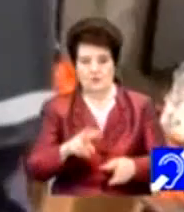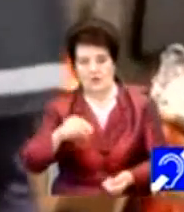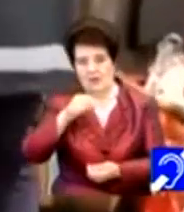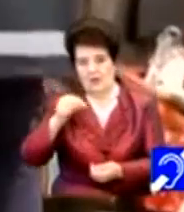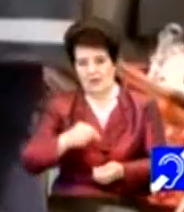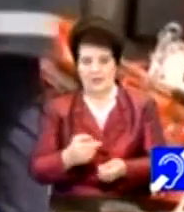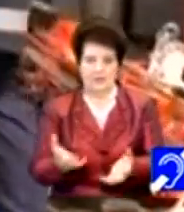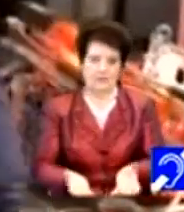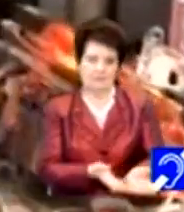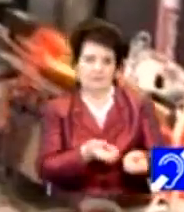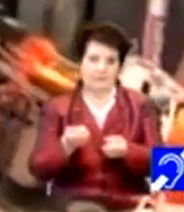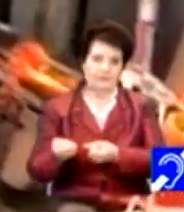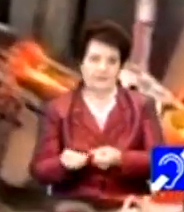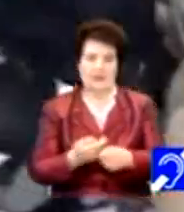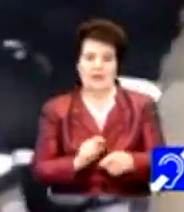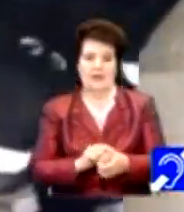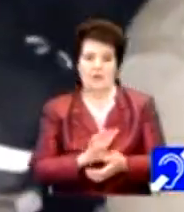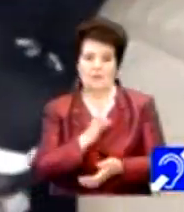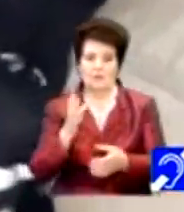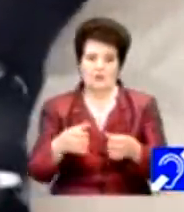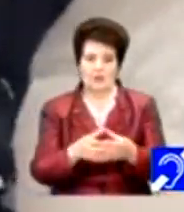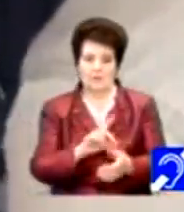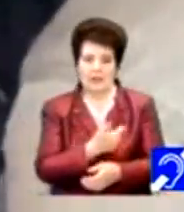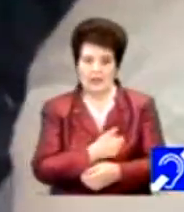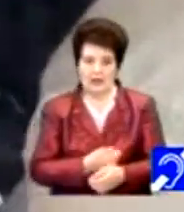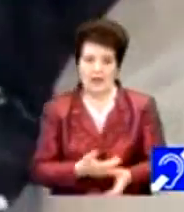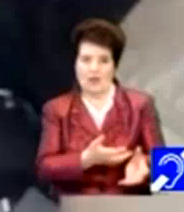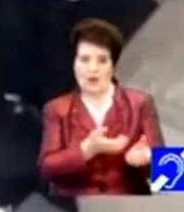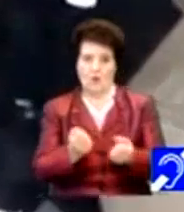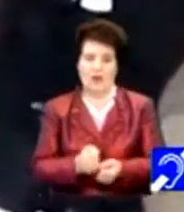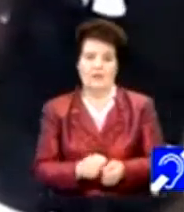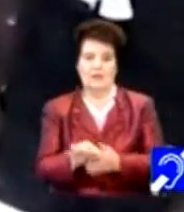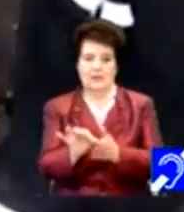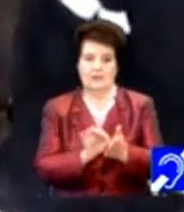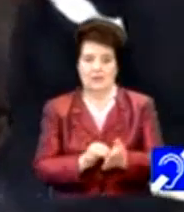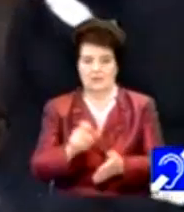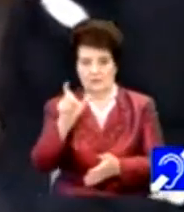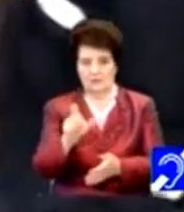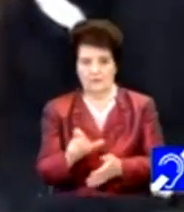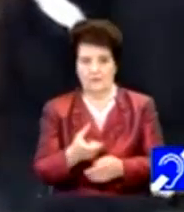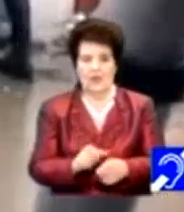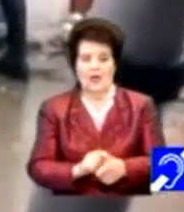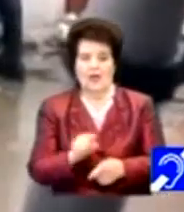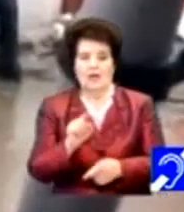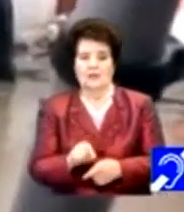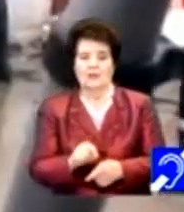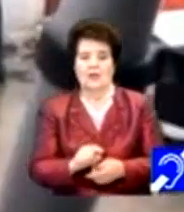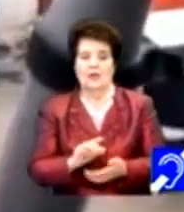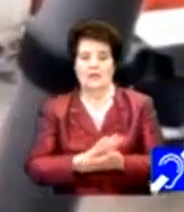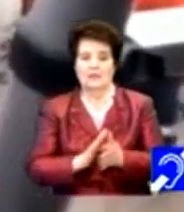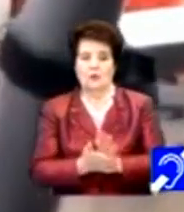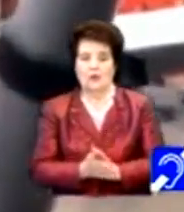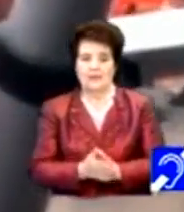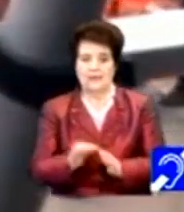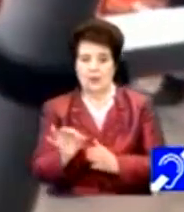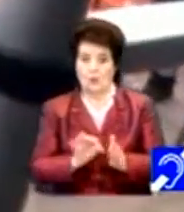de descarcerare. La fața locului a fost și un echipaj medical care a preluat imediat rănitul. Potrivit Inspectoratului General pentru